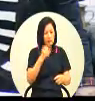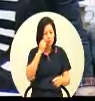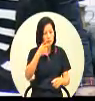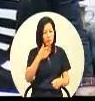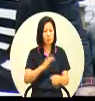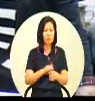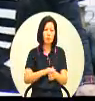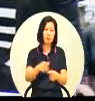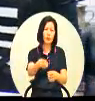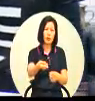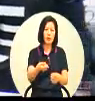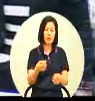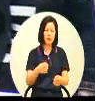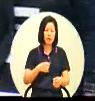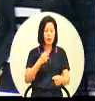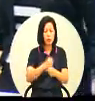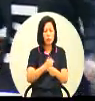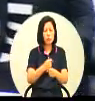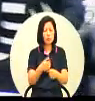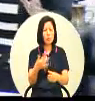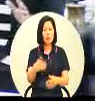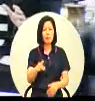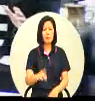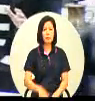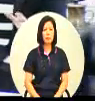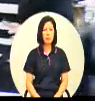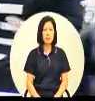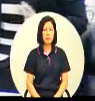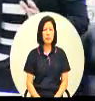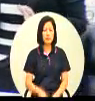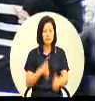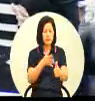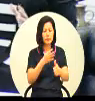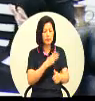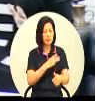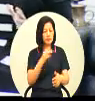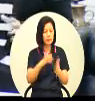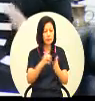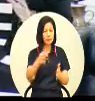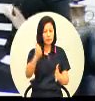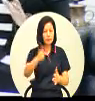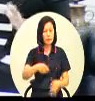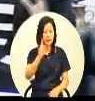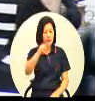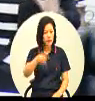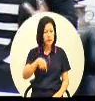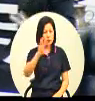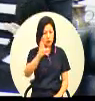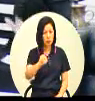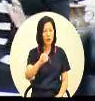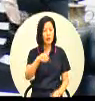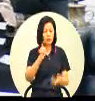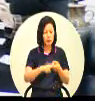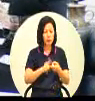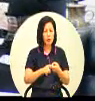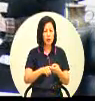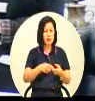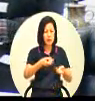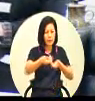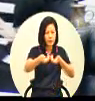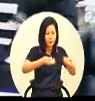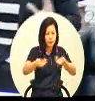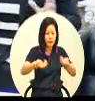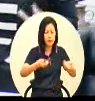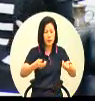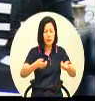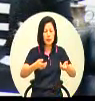动作。我想请教一下赵局长，今天如果我们1000万没有错，你分散在很多大